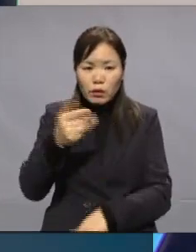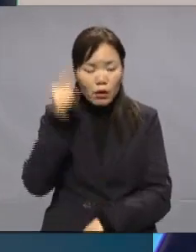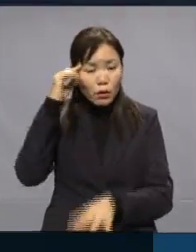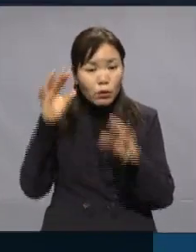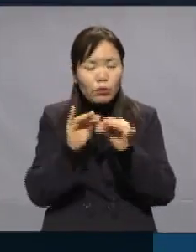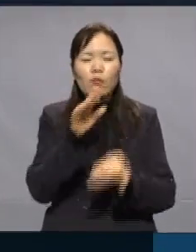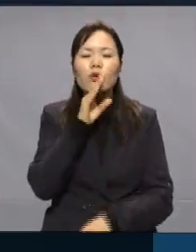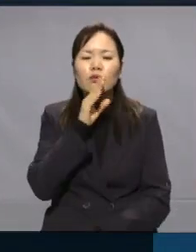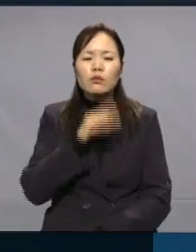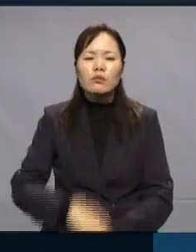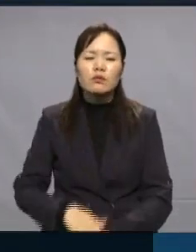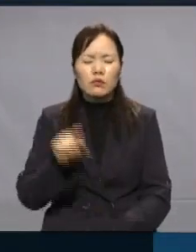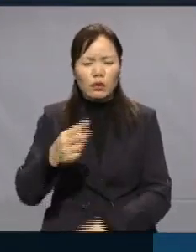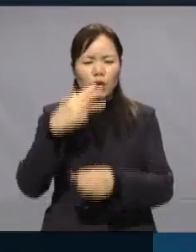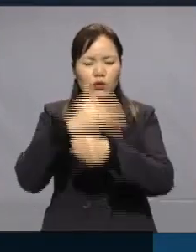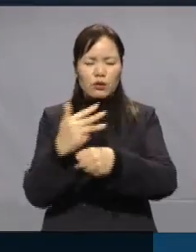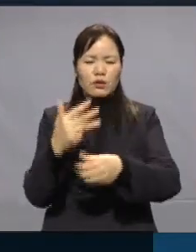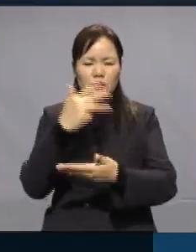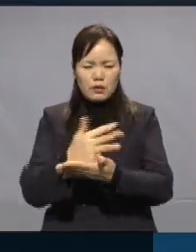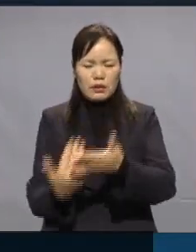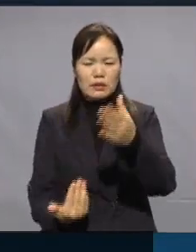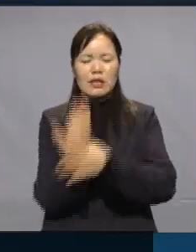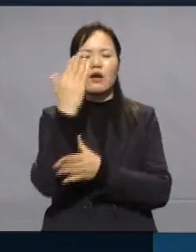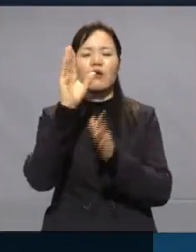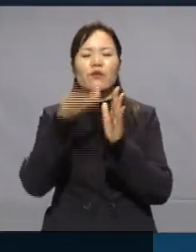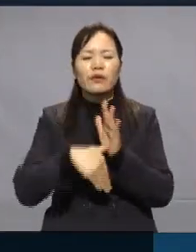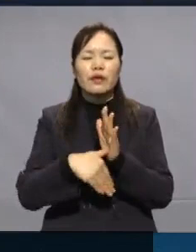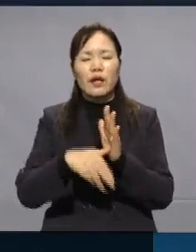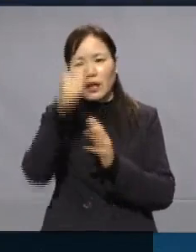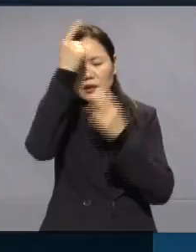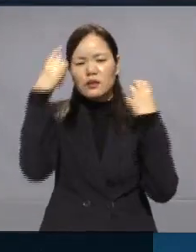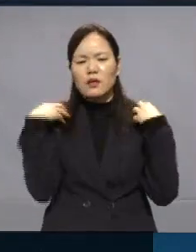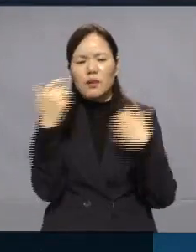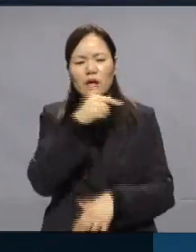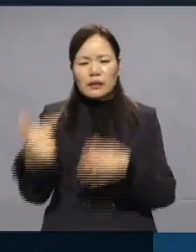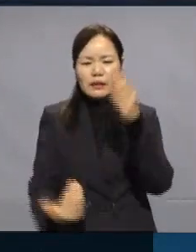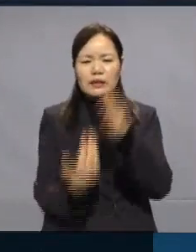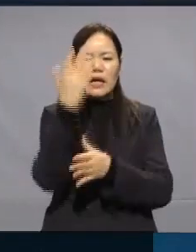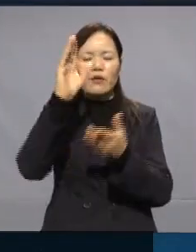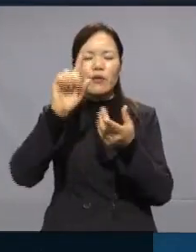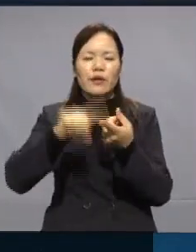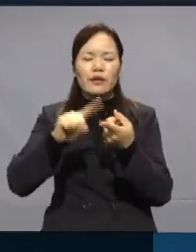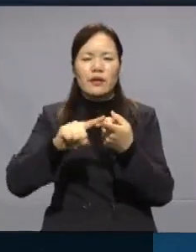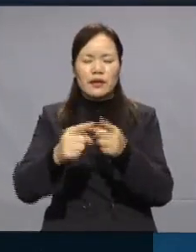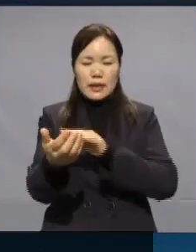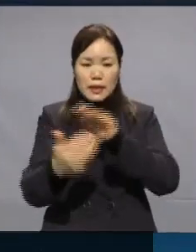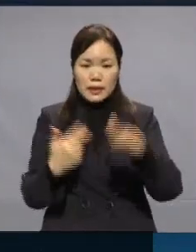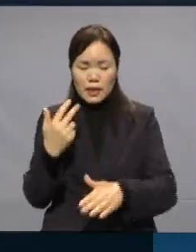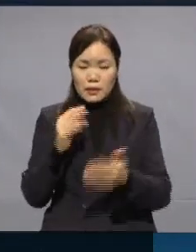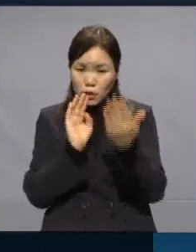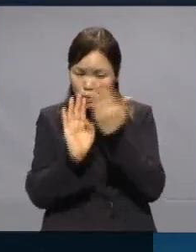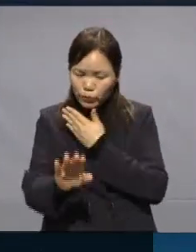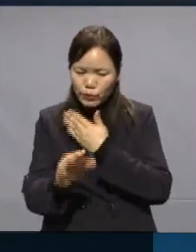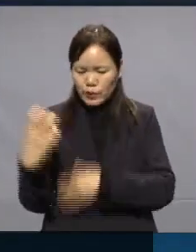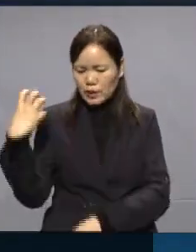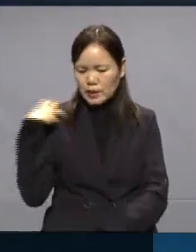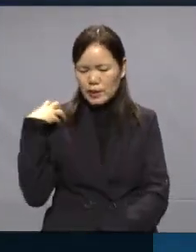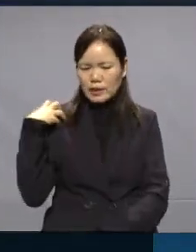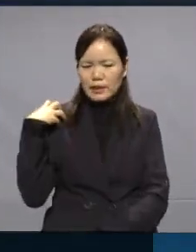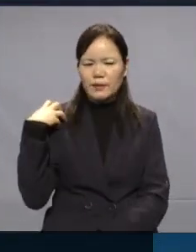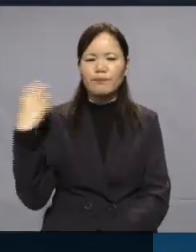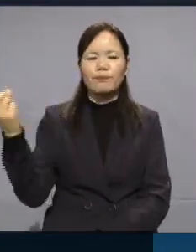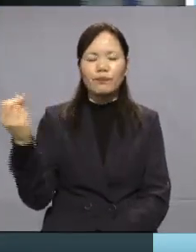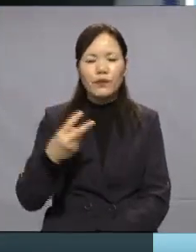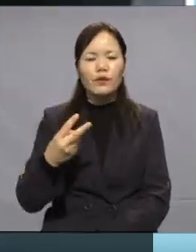사건 처음에 이태원 참사가 터졌을 때 어쨌든 정부가 이렇게 대형 참사에 대해서 사전 사후 책임과 어떤